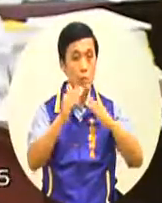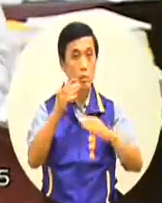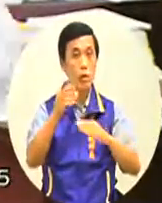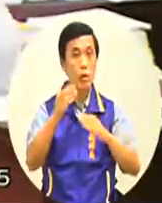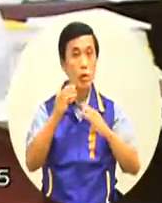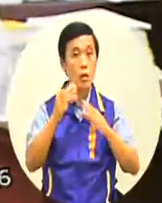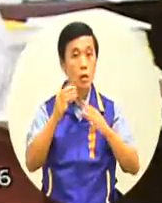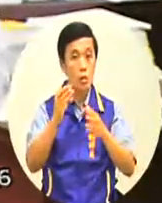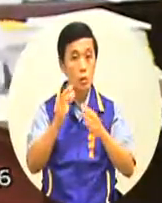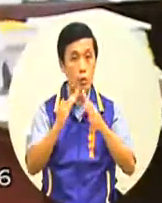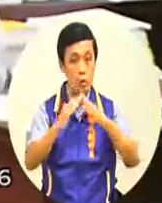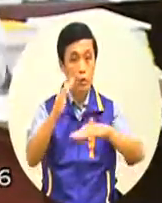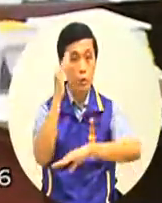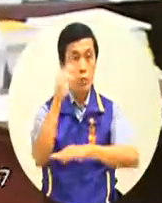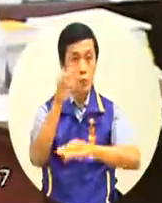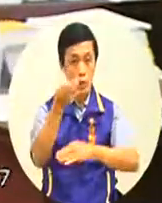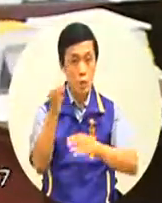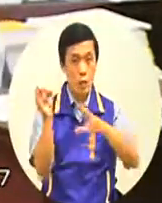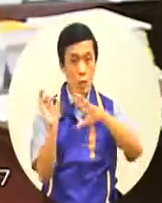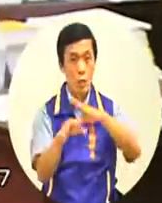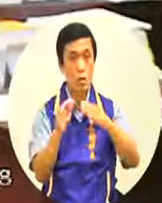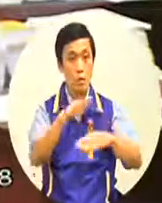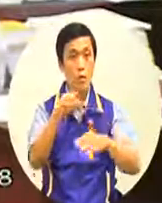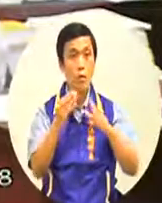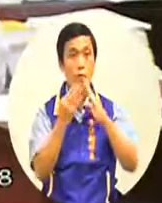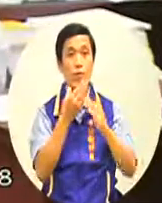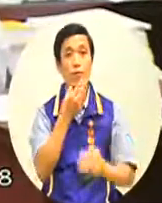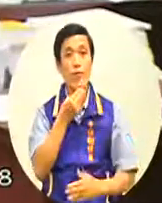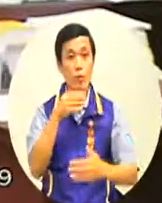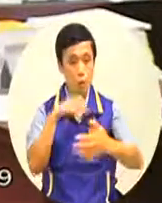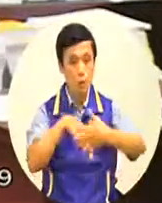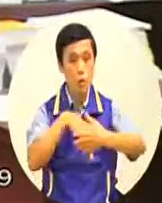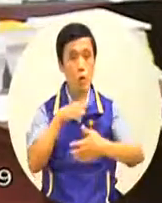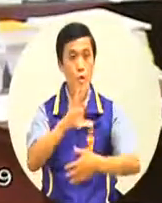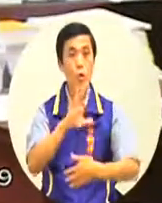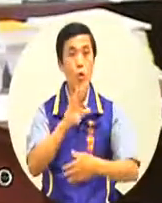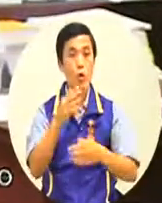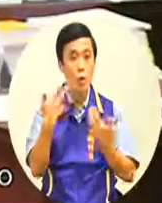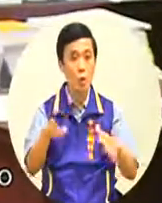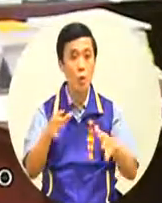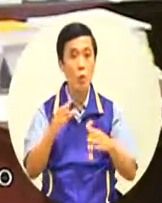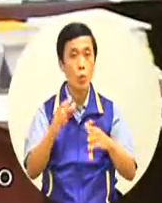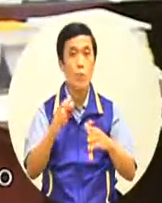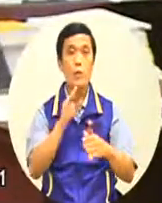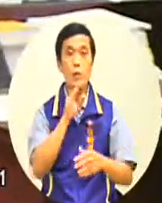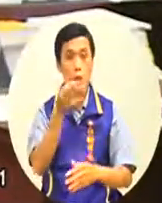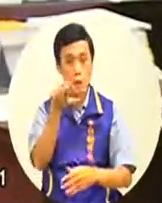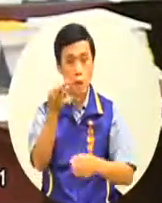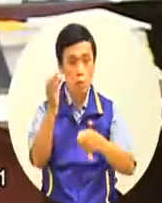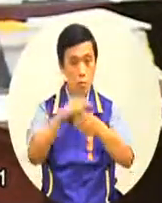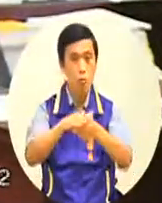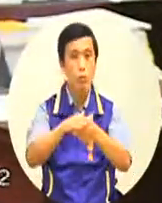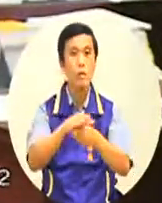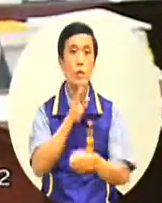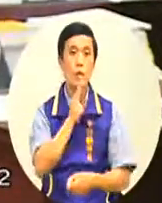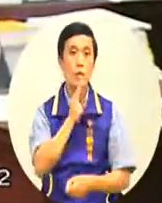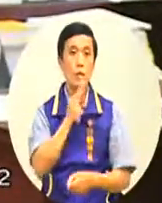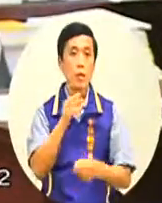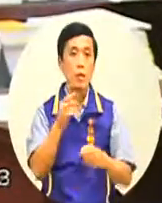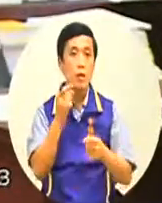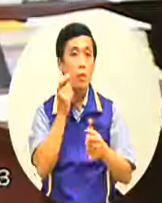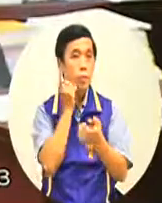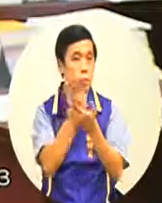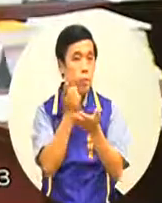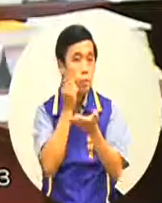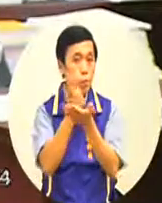面，可是很多的预算里面其实有很多其实是现金的补贴津贴，每个月时间到